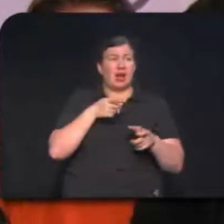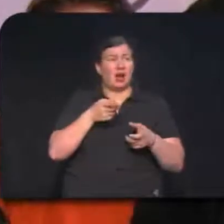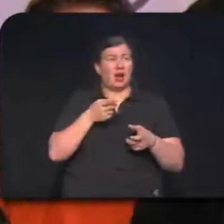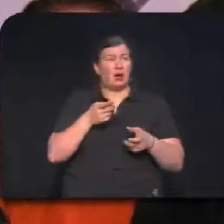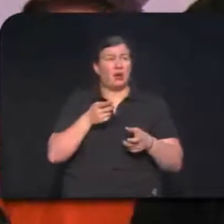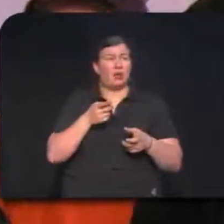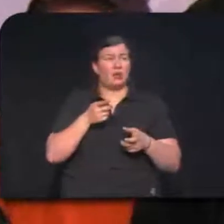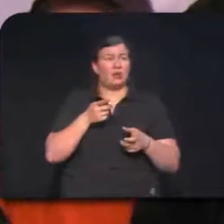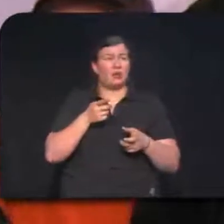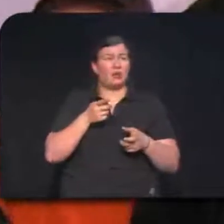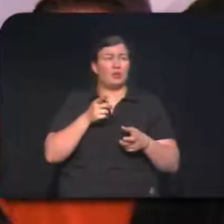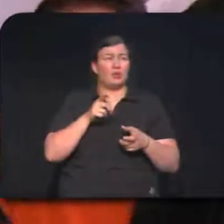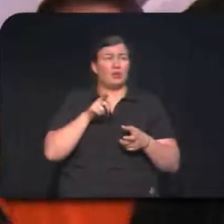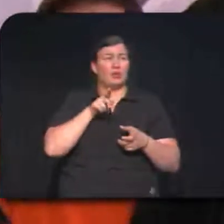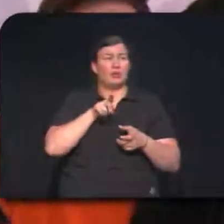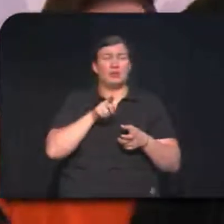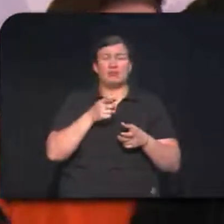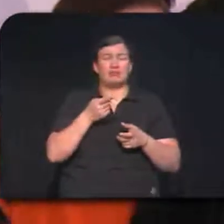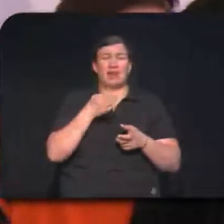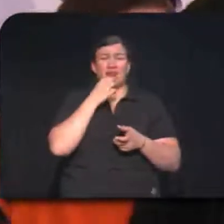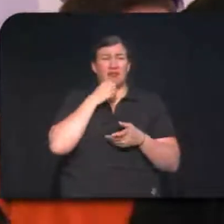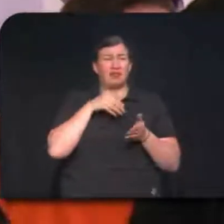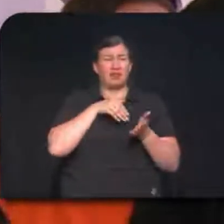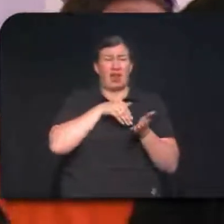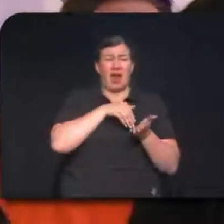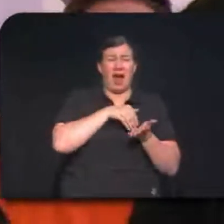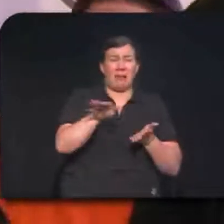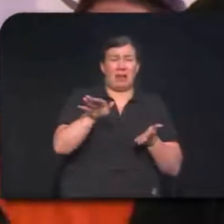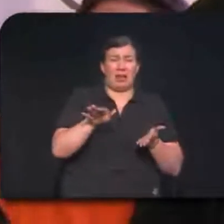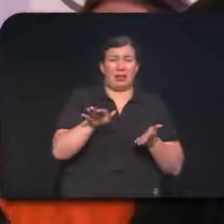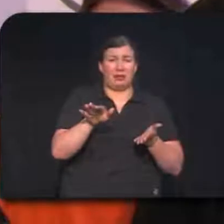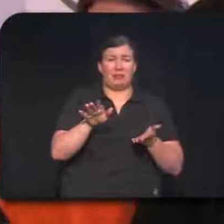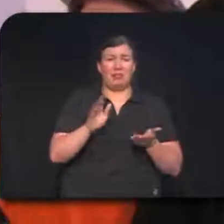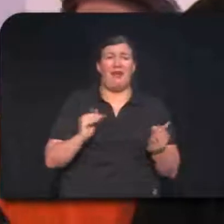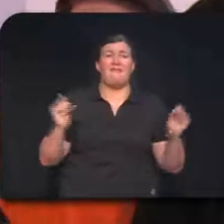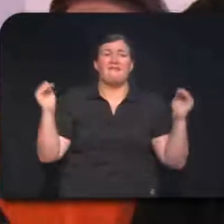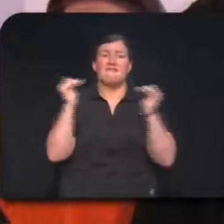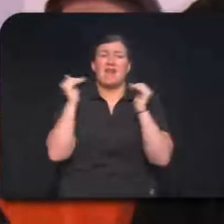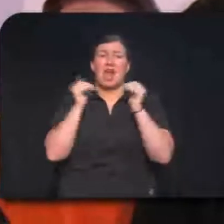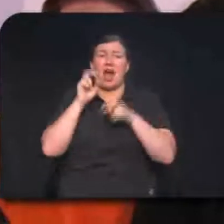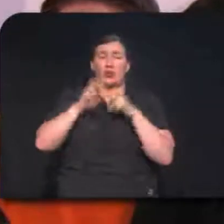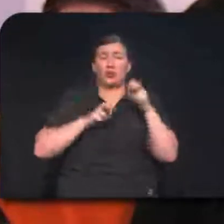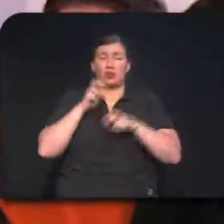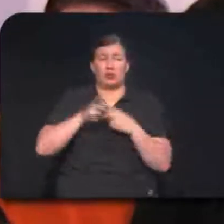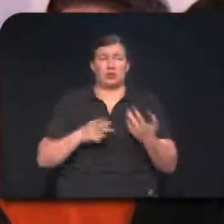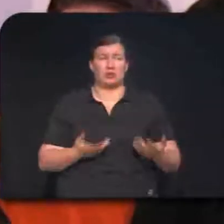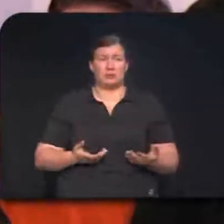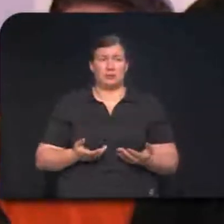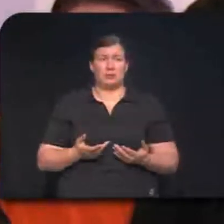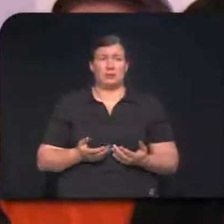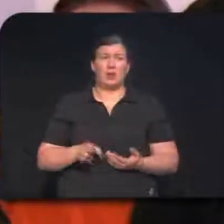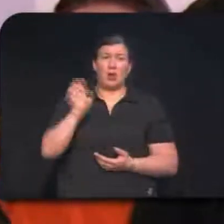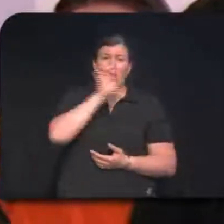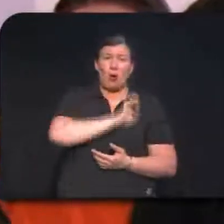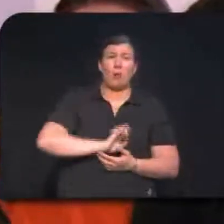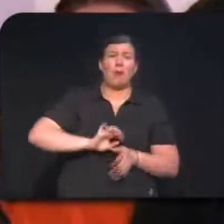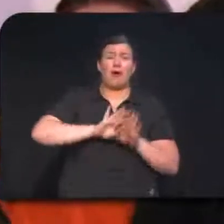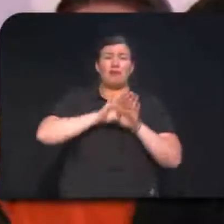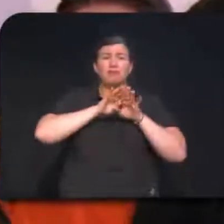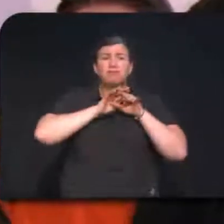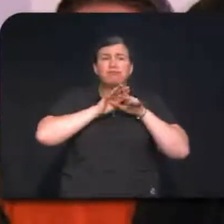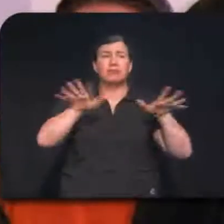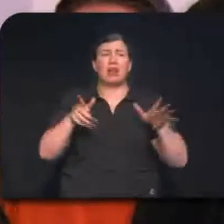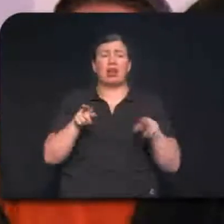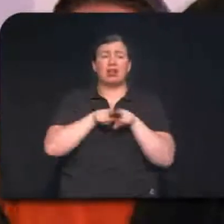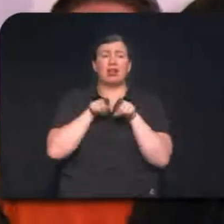bitte weg damit fairus Klauseln ist das Stichwort ein europaweit einheitliches Datenschutzrecht wollen wir haben und zwar wir nehmen einfach das